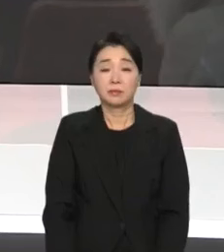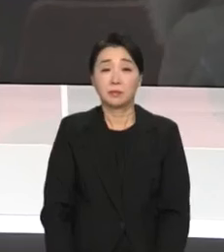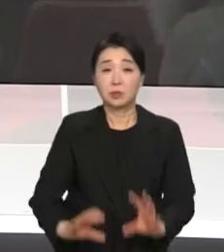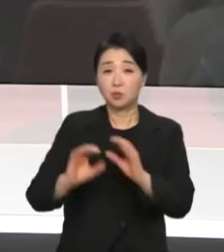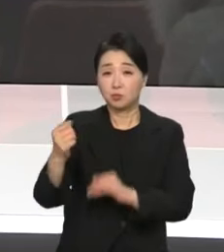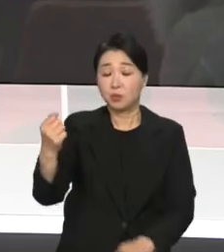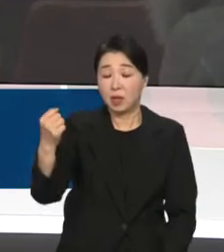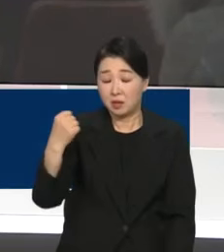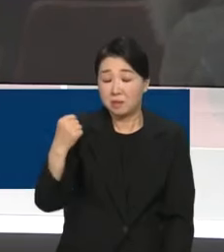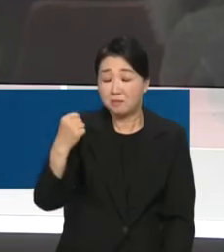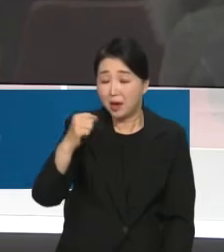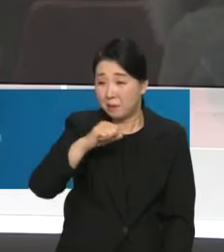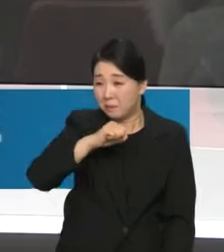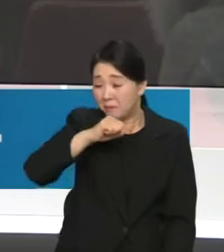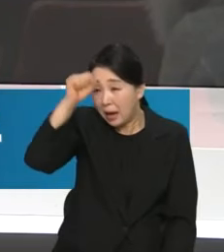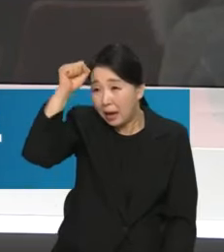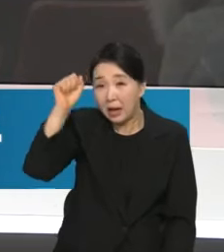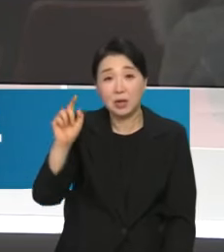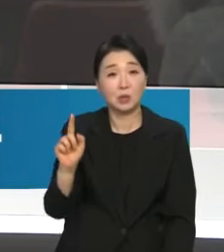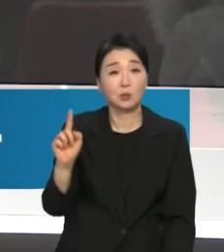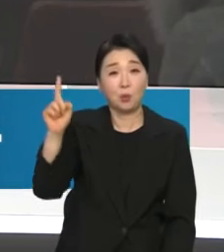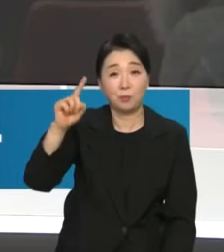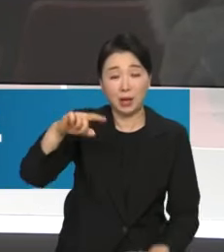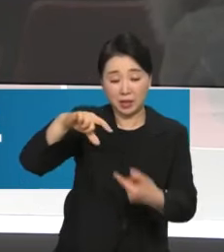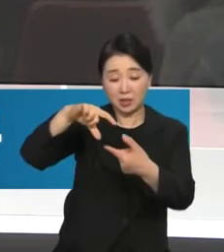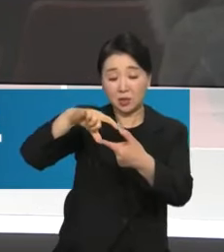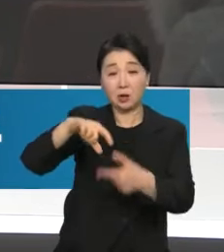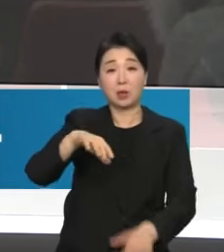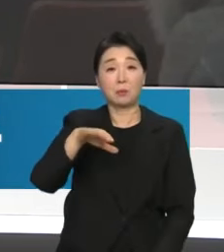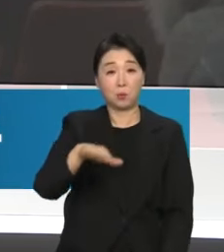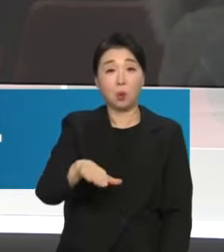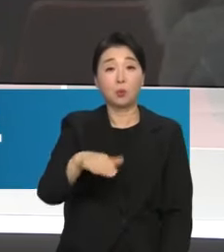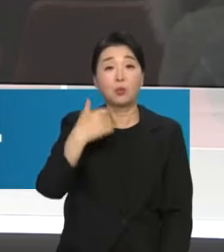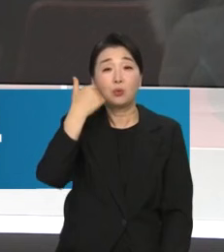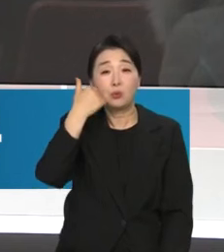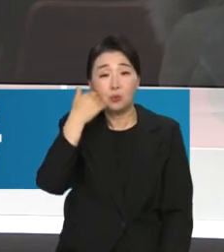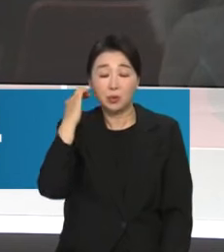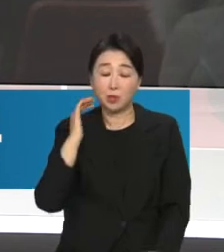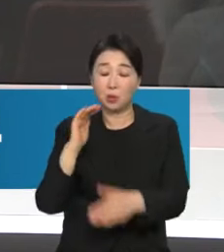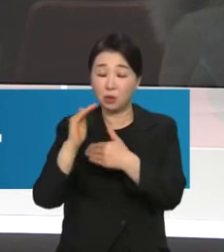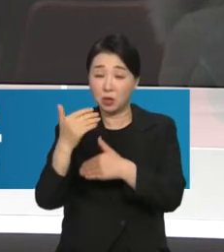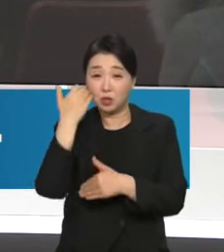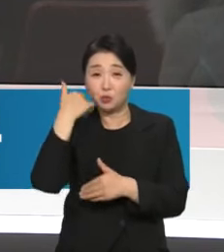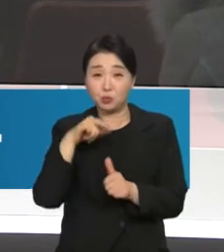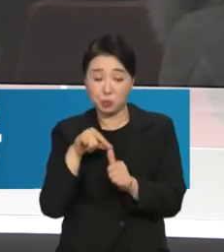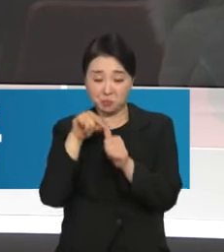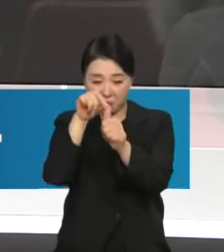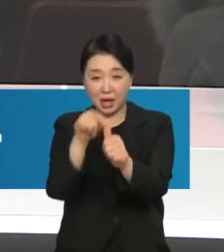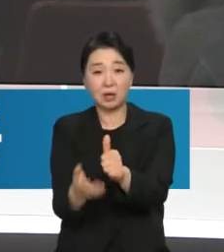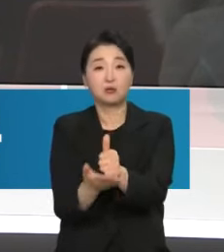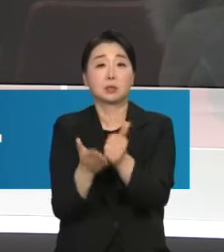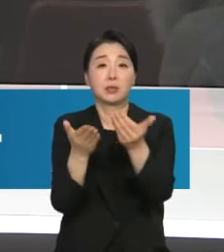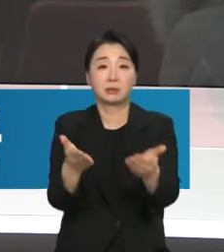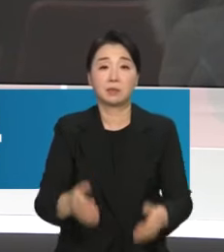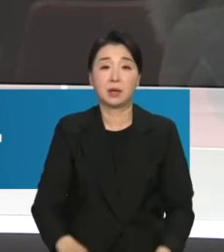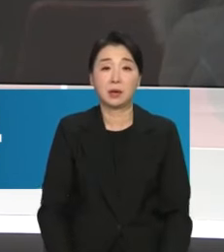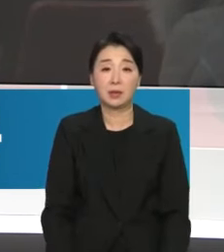국민의 이미 당선 가능성이 높은 영남권 텃밭에 처음으로 대통령실 출신 인사를 단수